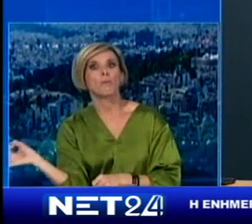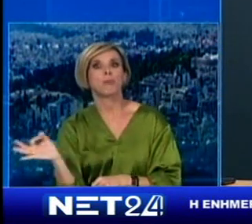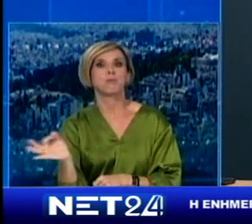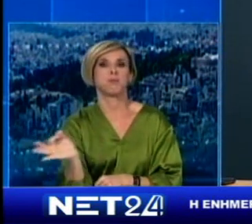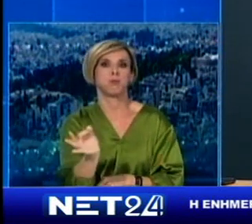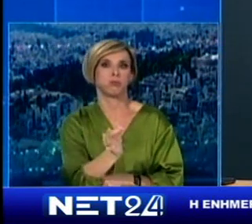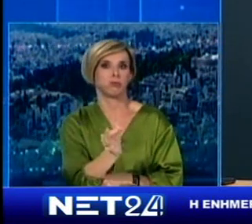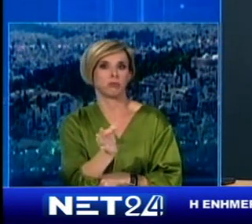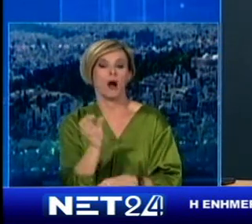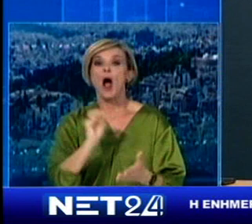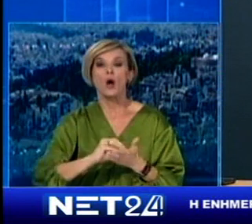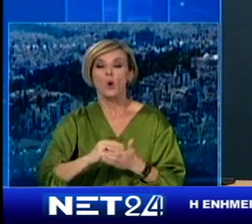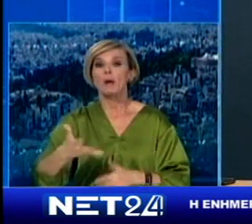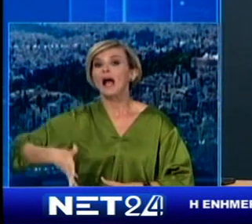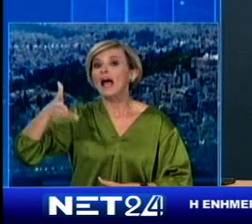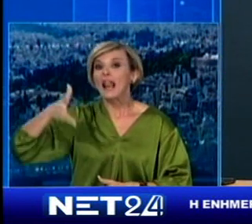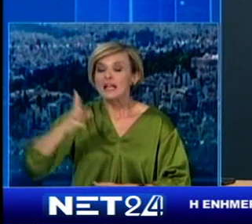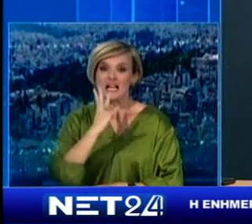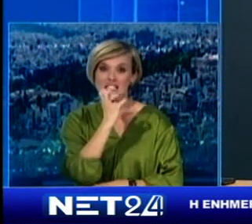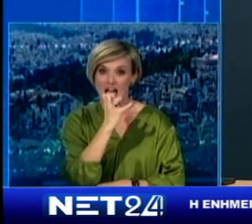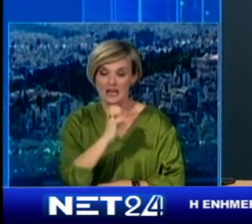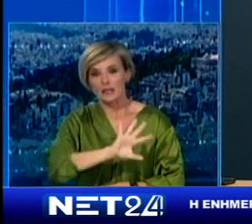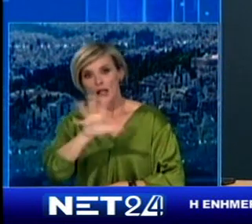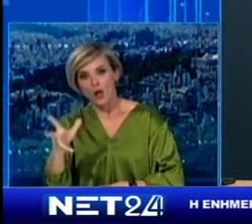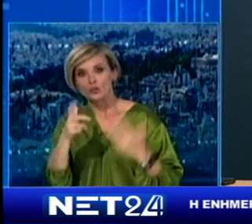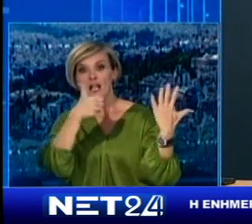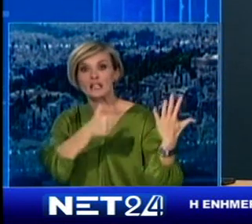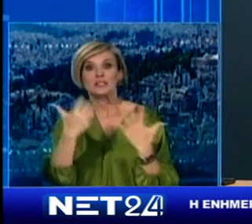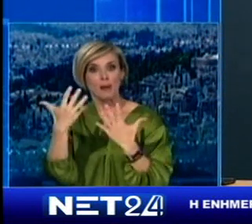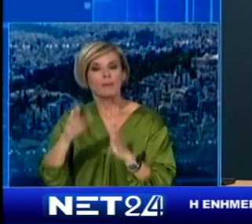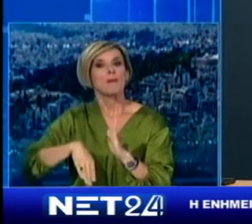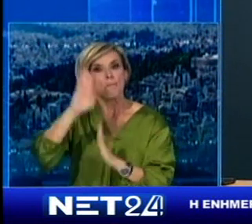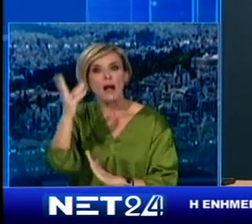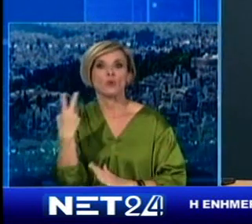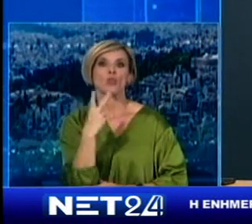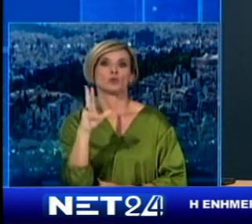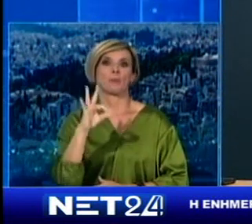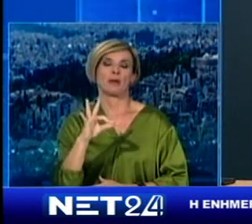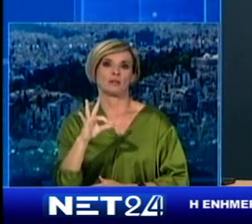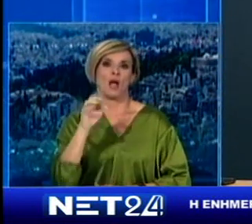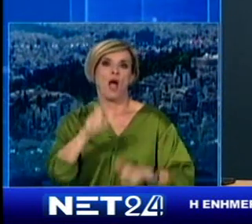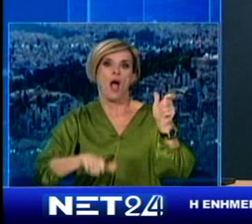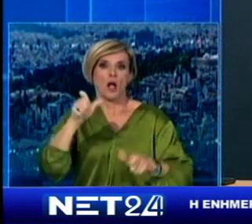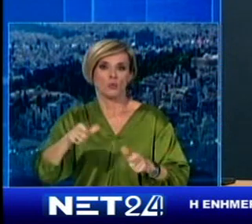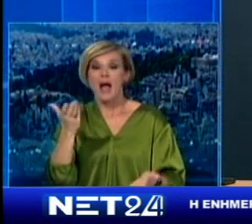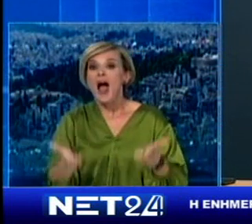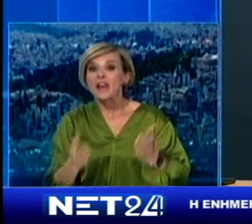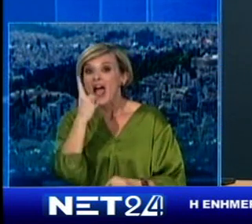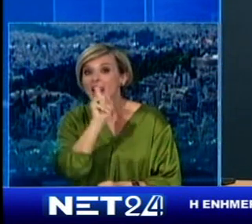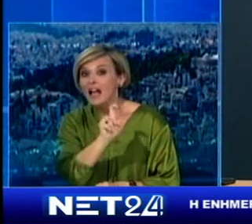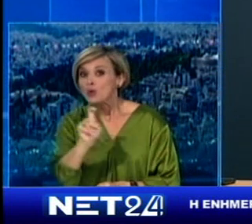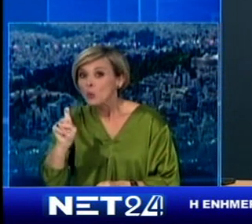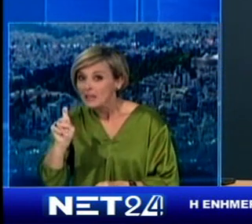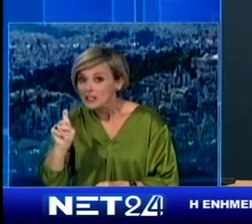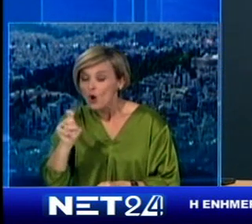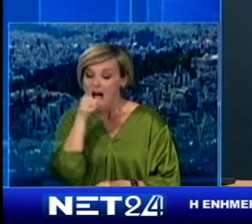και ακολουθεί η ηλικιακή ομάδα 40 με 65 που έφτασε πάνω από τις 250 διαγνώσεις ανά εκατομμύριο αντίστοιχου πληθυσμού.